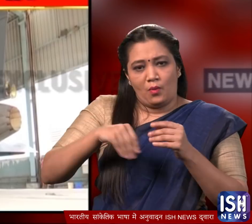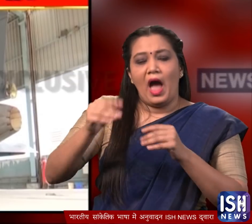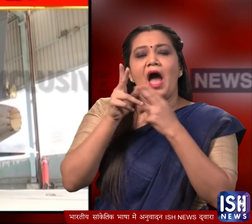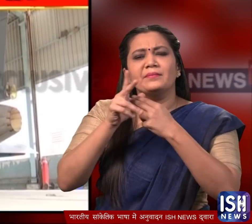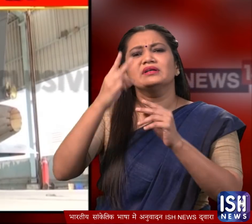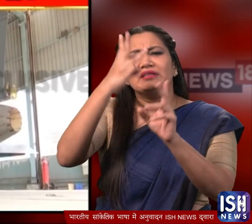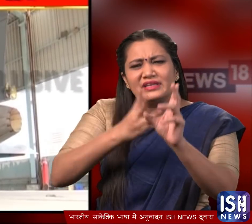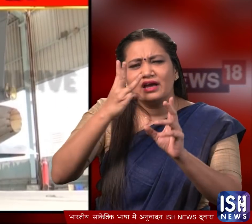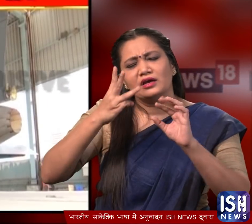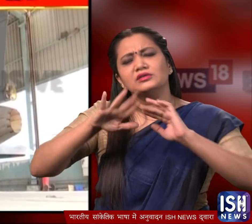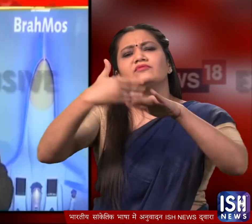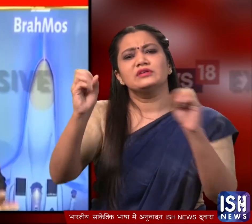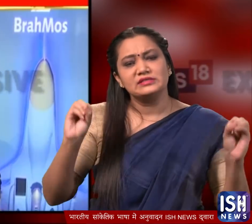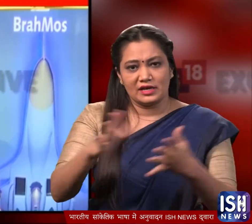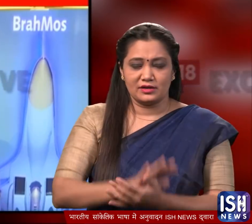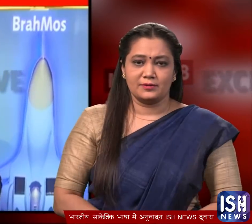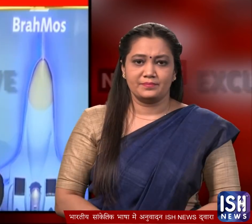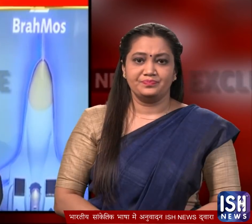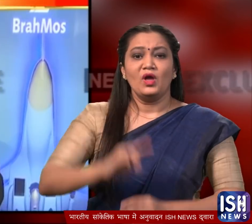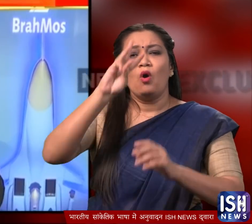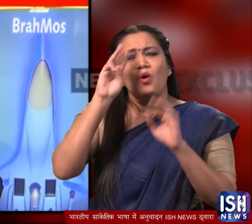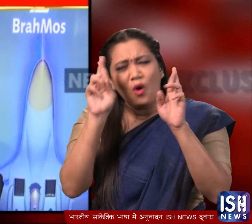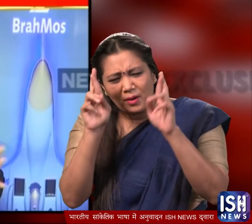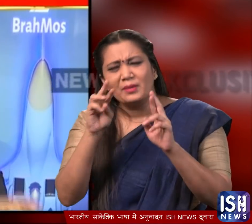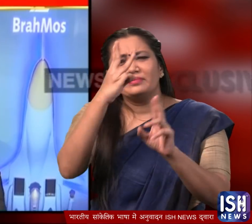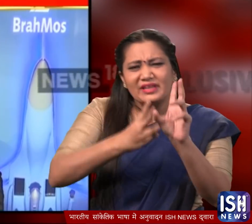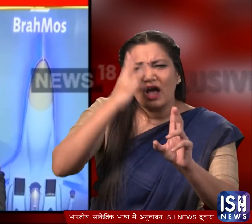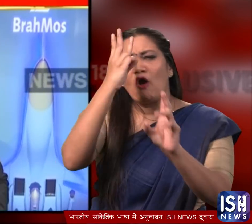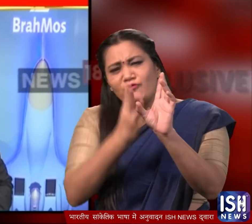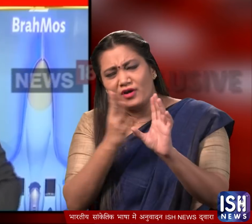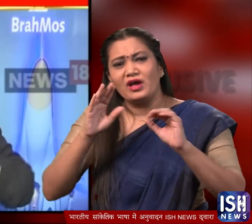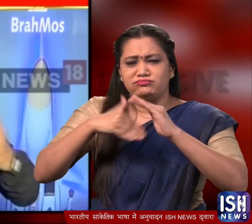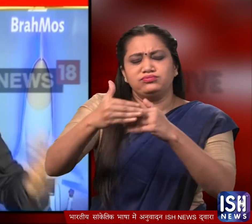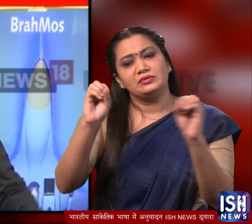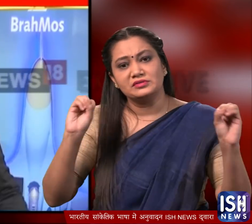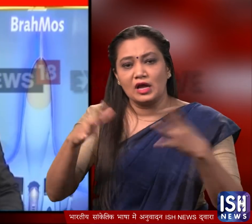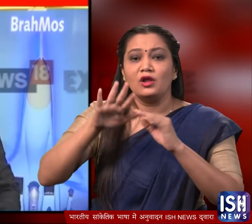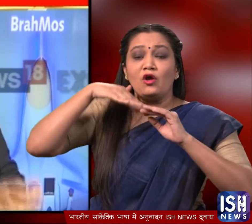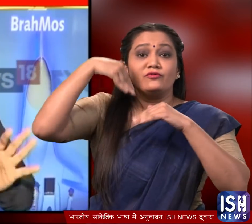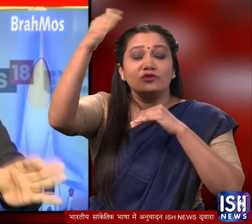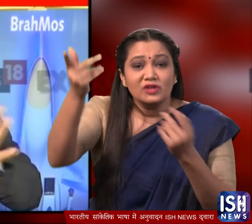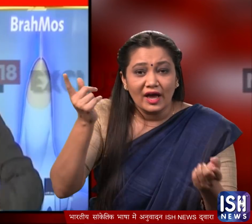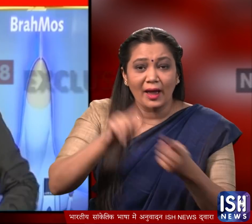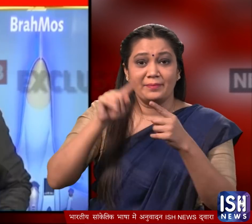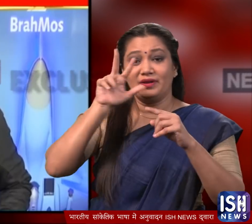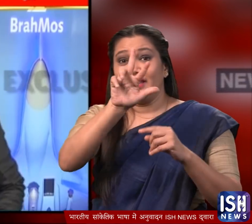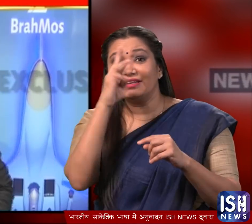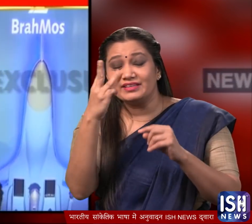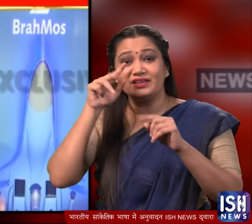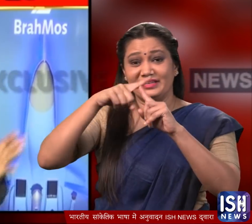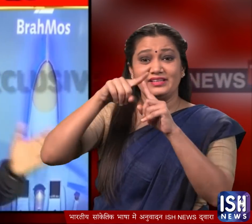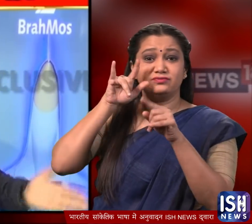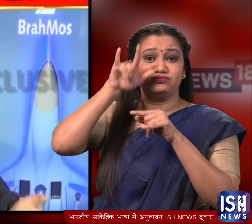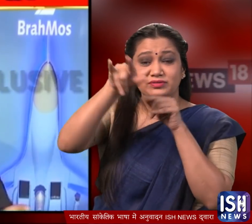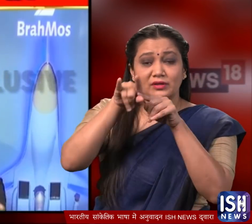सौंपने का काम 3 साल में शुरू होगा। उम्मीद की जा रही है कि 3-4 साल में इसका काम पूरा हो जाएगा और आने वाले समय में जब जो ये 83